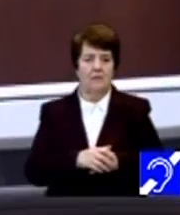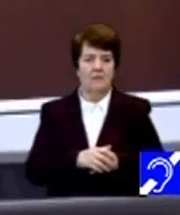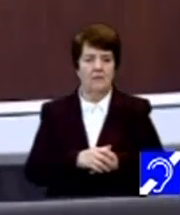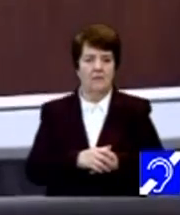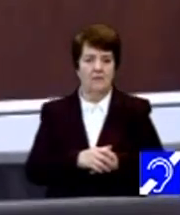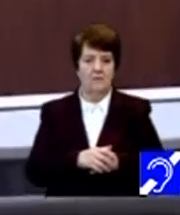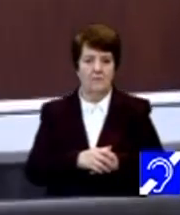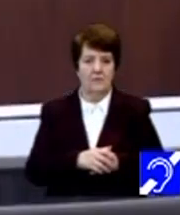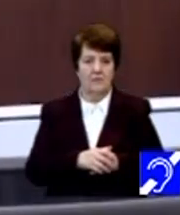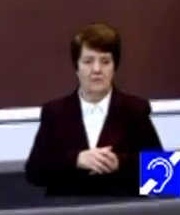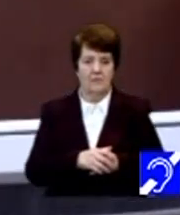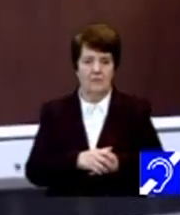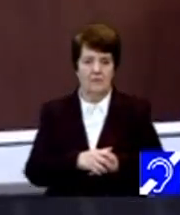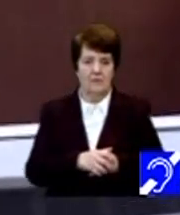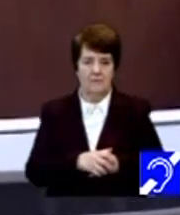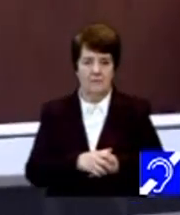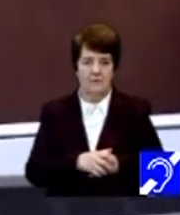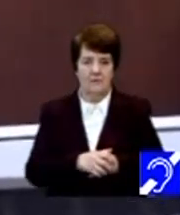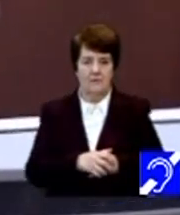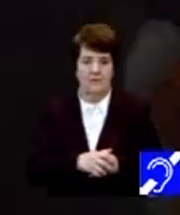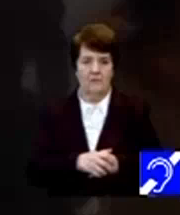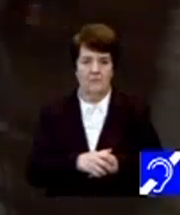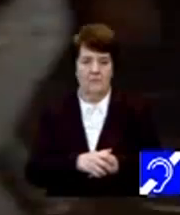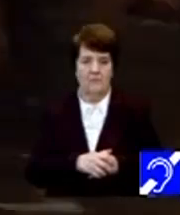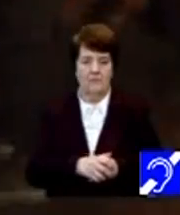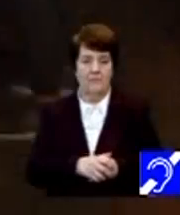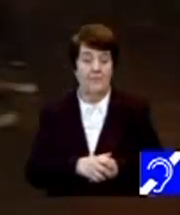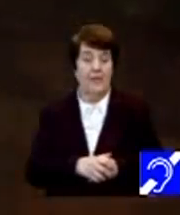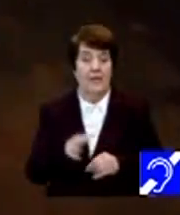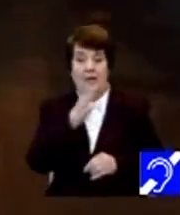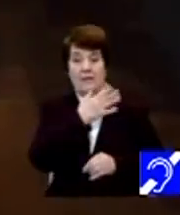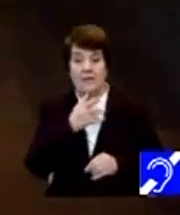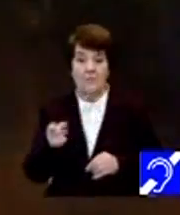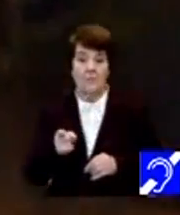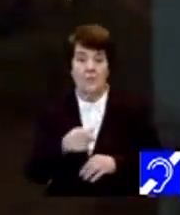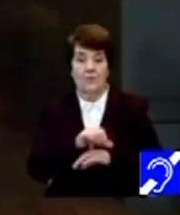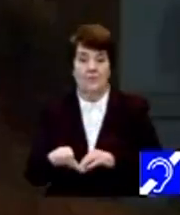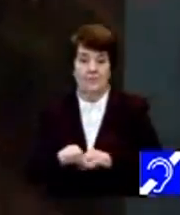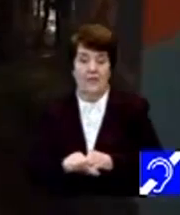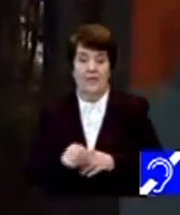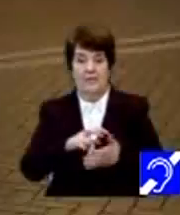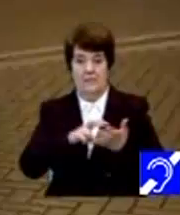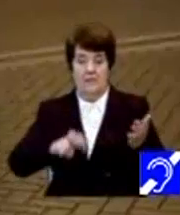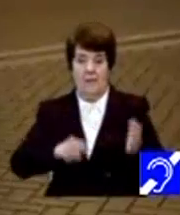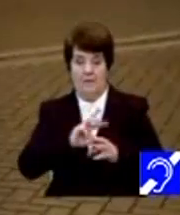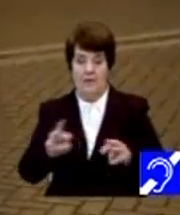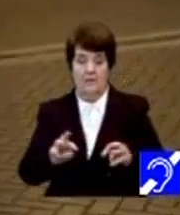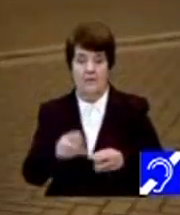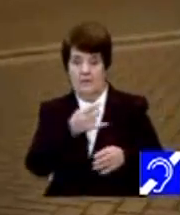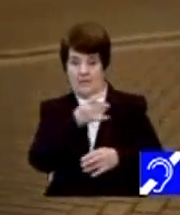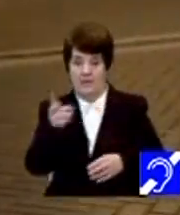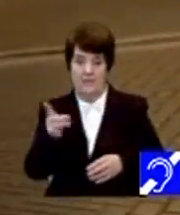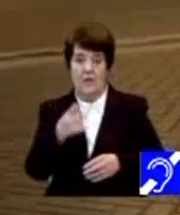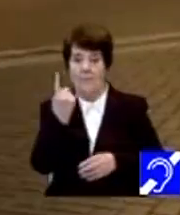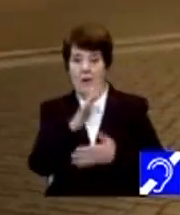të mbrojtjes së nevojshme parashikuar si krim nga neni 83 i kodit penal. Ministrul de interne și-a dat imediat demisia, iar într-o